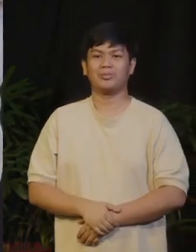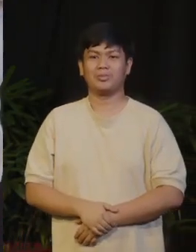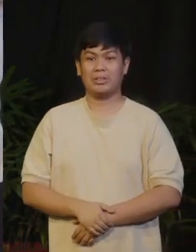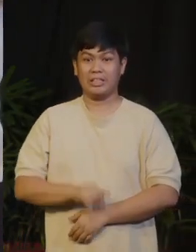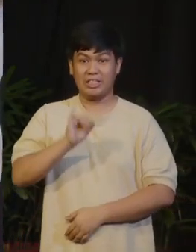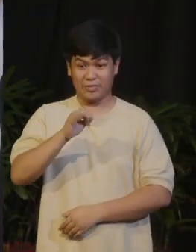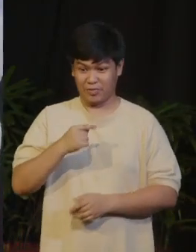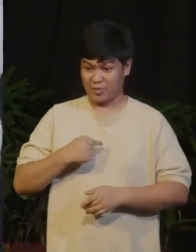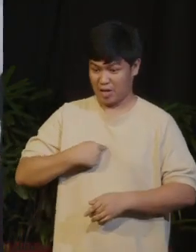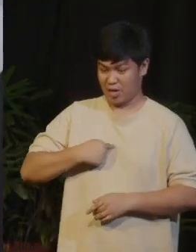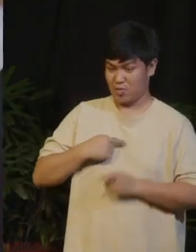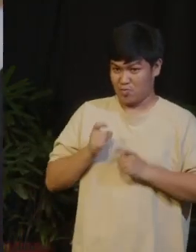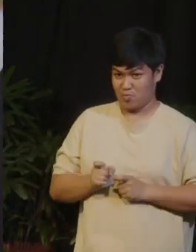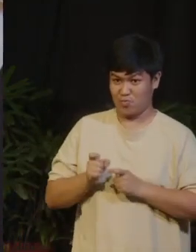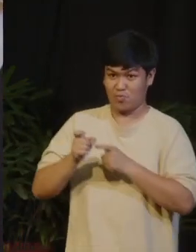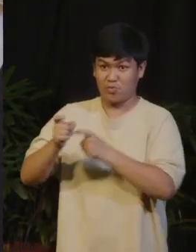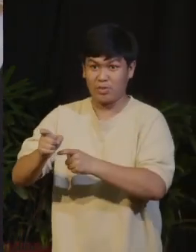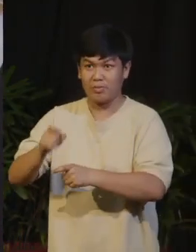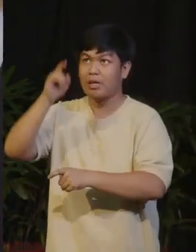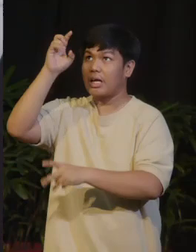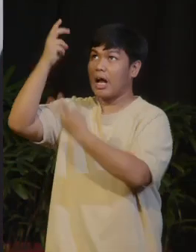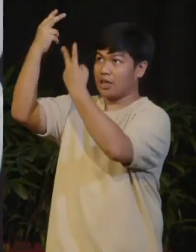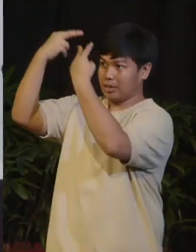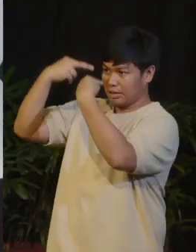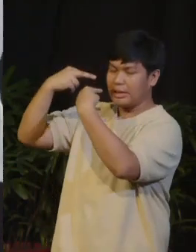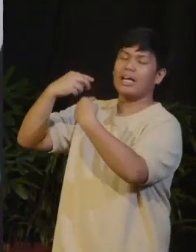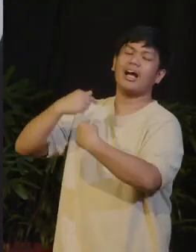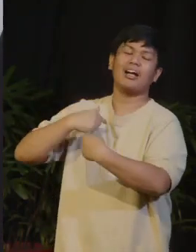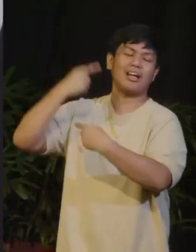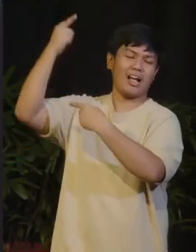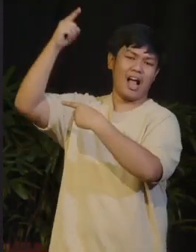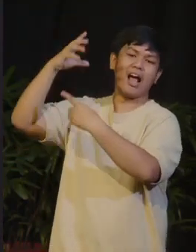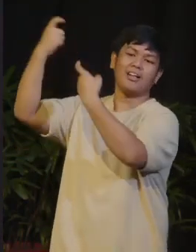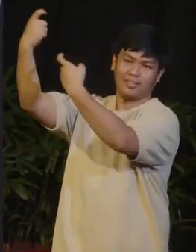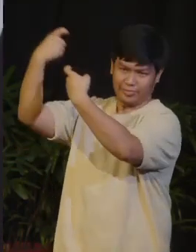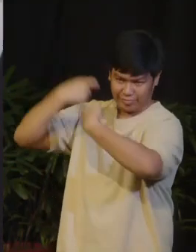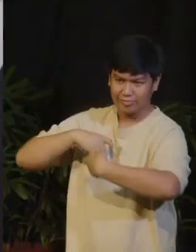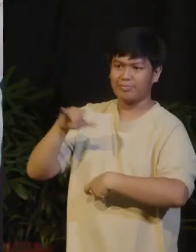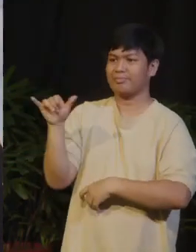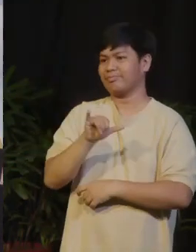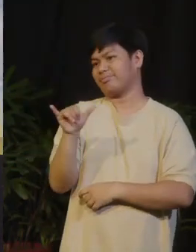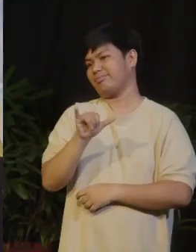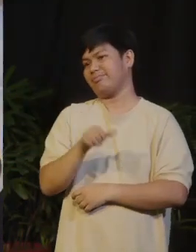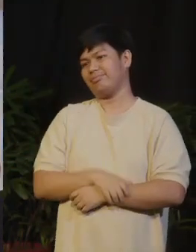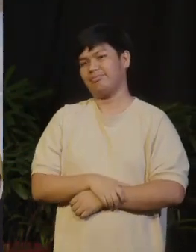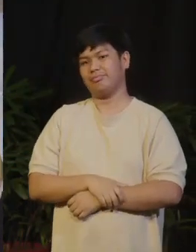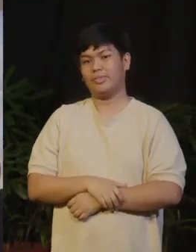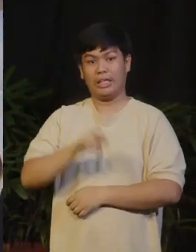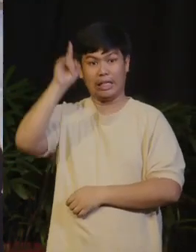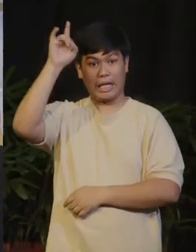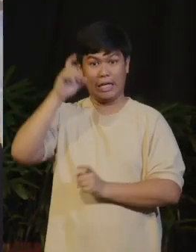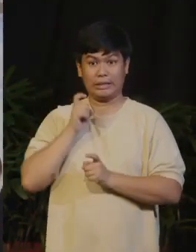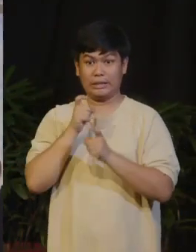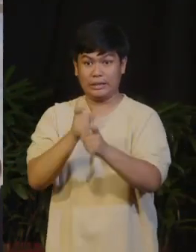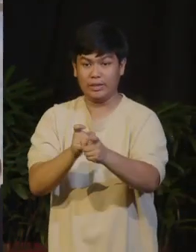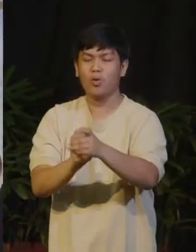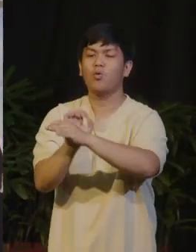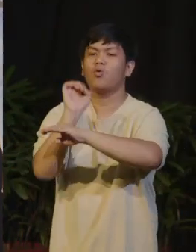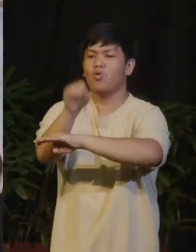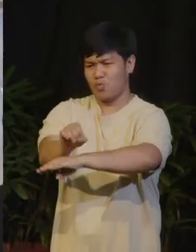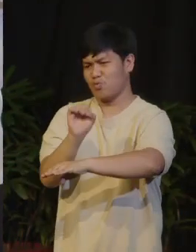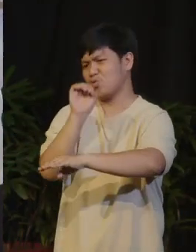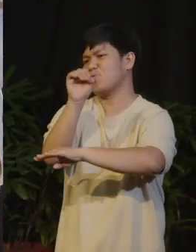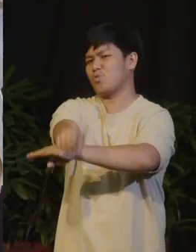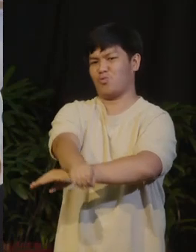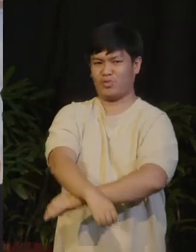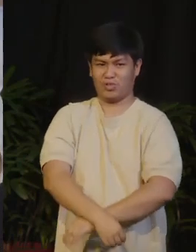magbibigay. Sa maganda sa Tagalog, siksik, liglig, umaapaw. Yan po ang Tagalog translation